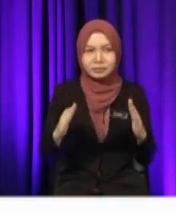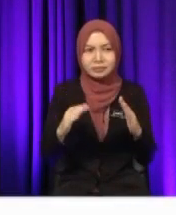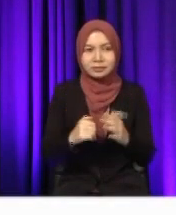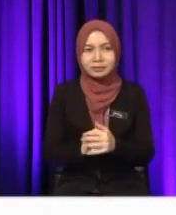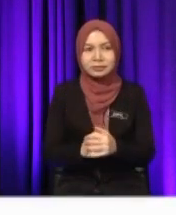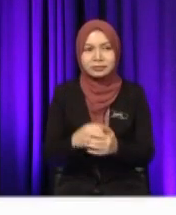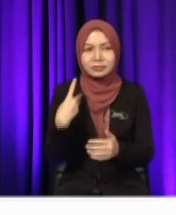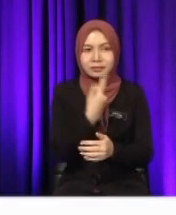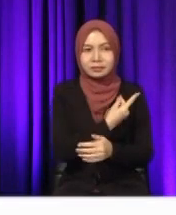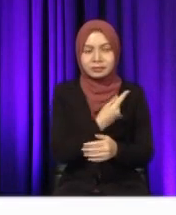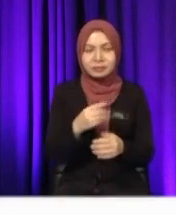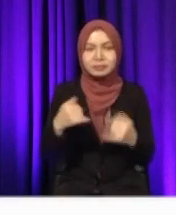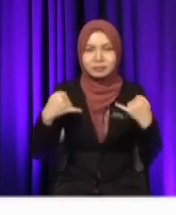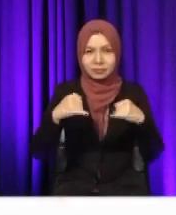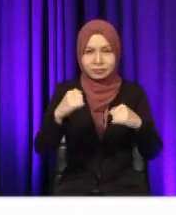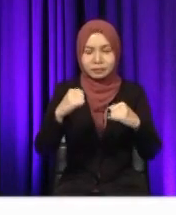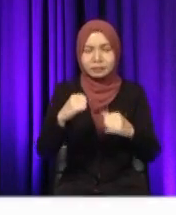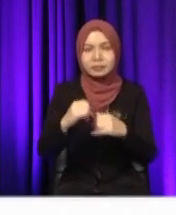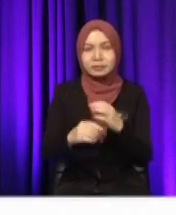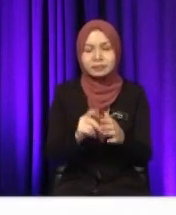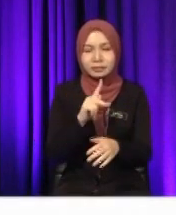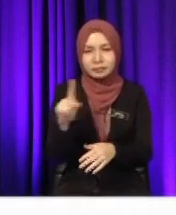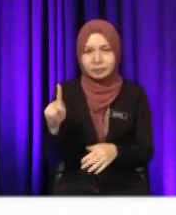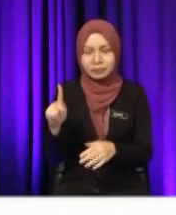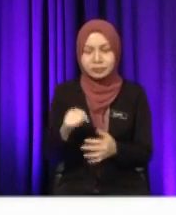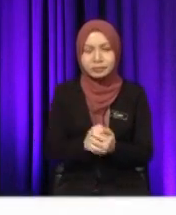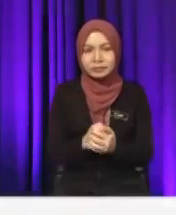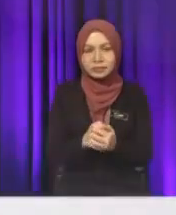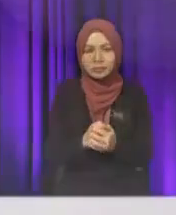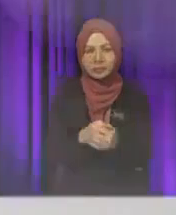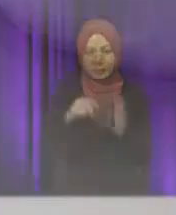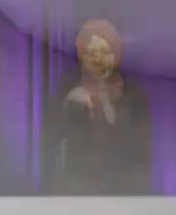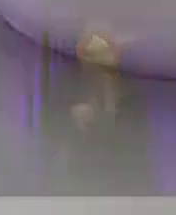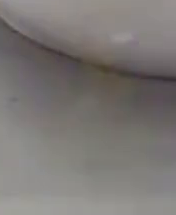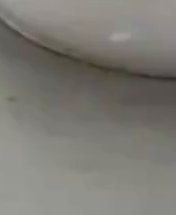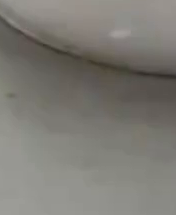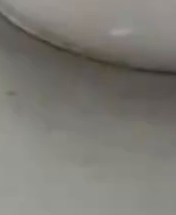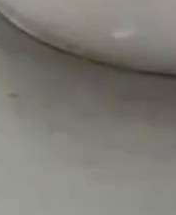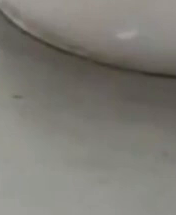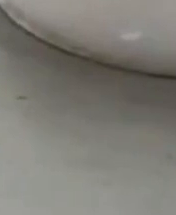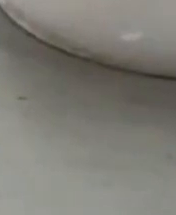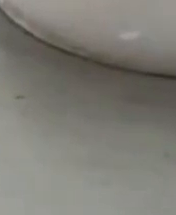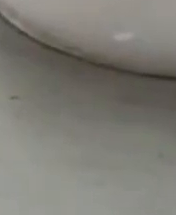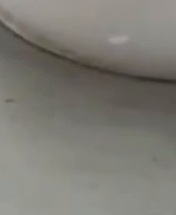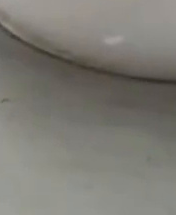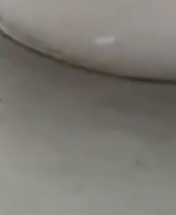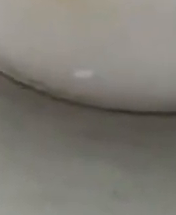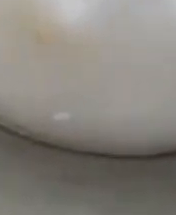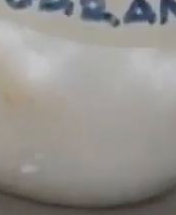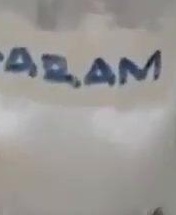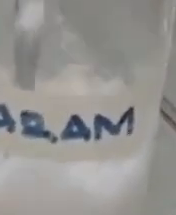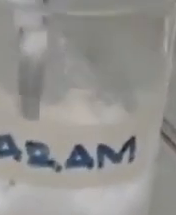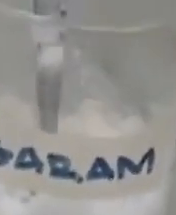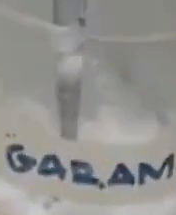jalankan daripada permulaan dia menggunakan sejenis bahan yang kita kenali sebagai natrium